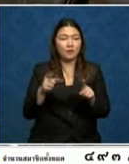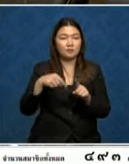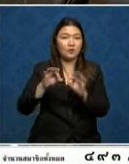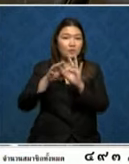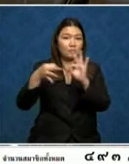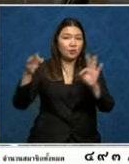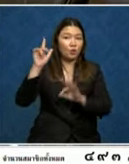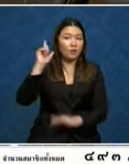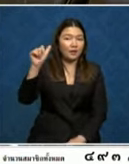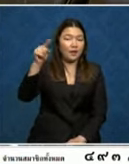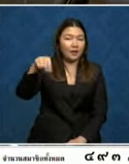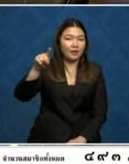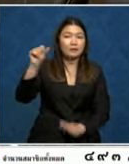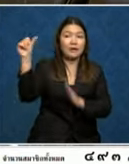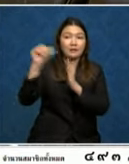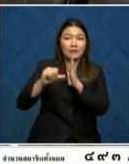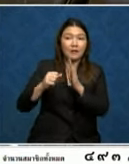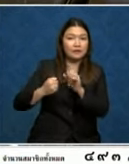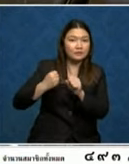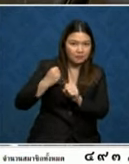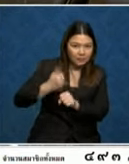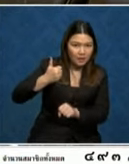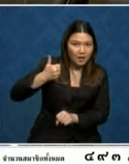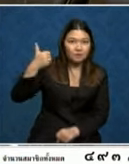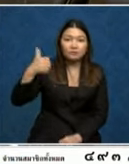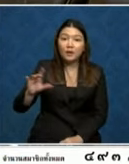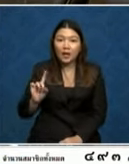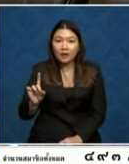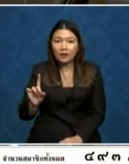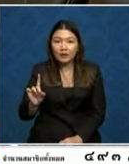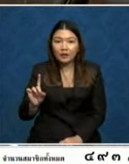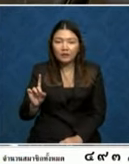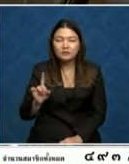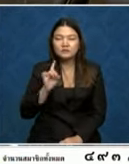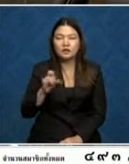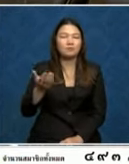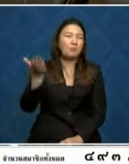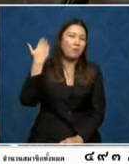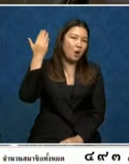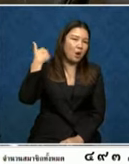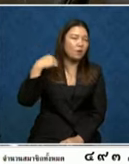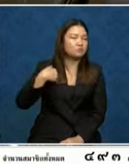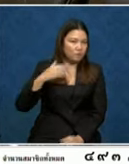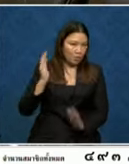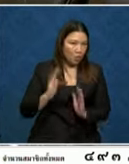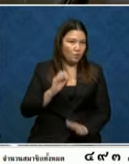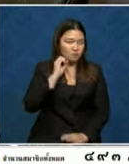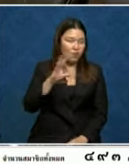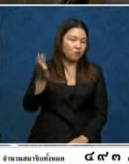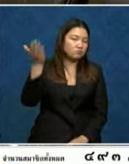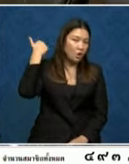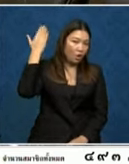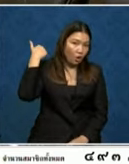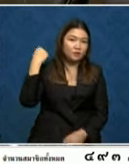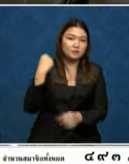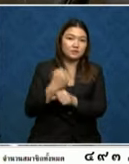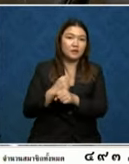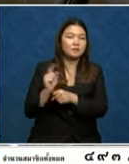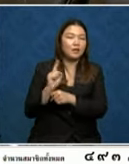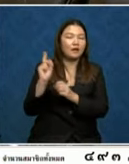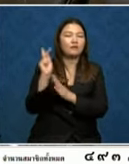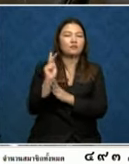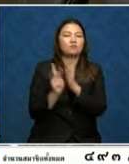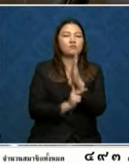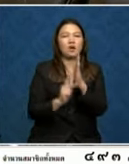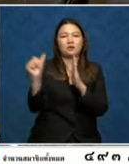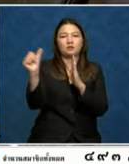แก้ไขได้หรอไม่คำคำนี้ครั ถ้ามีท่านใดเคยยนยนมาก่อนวาในอดีตที่ผ่านเคยมีการแก้ไขกฎหม